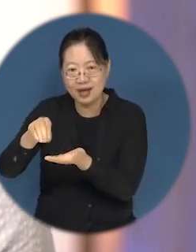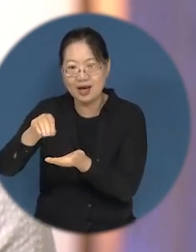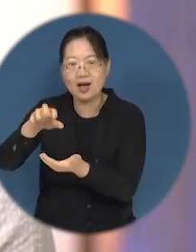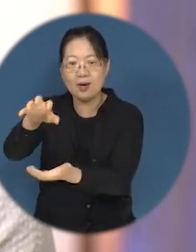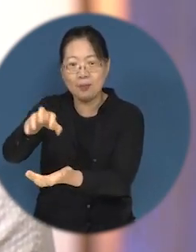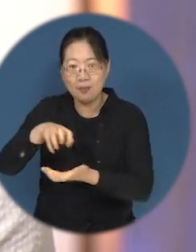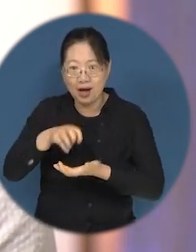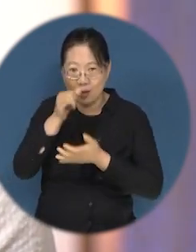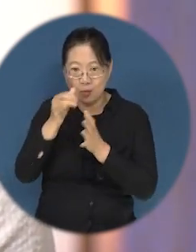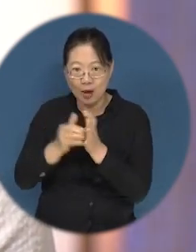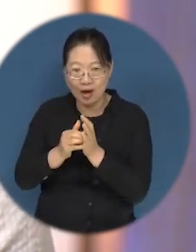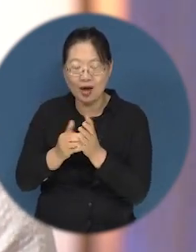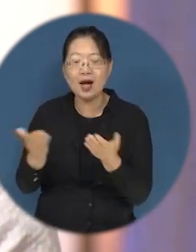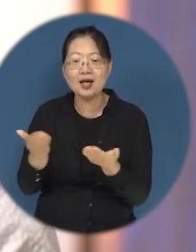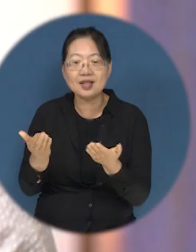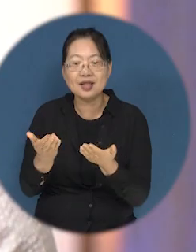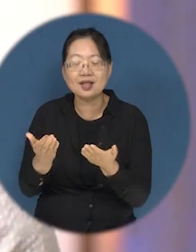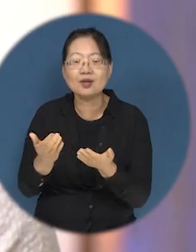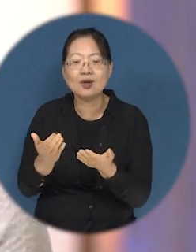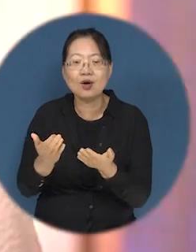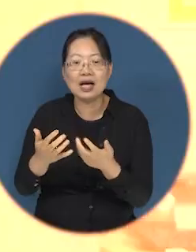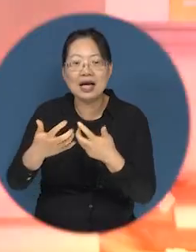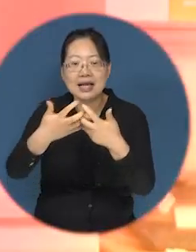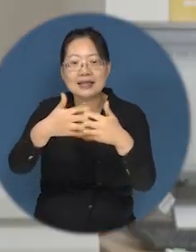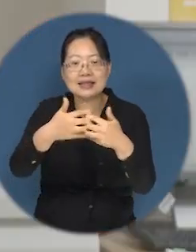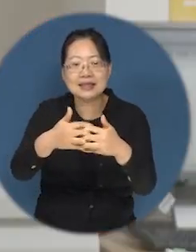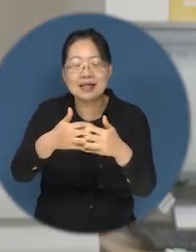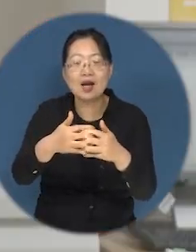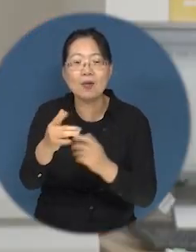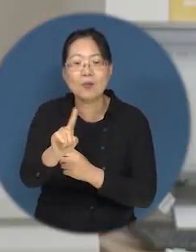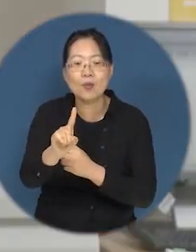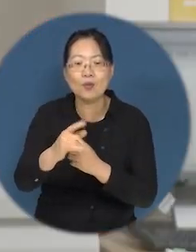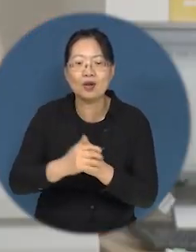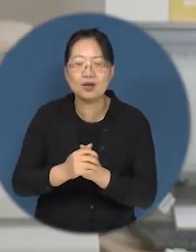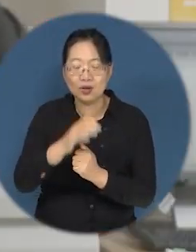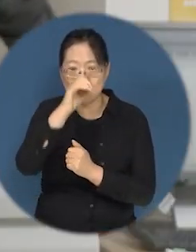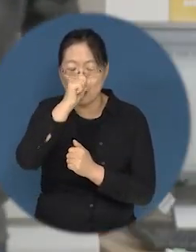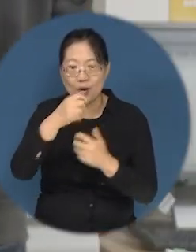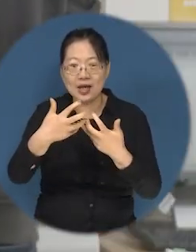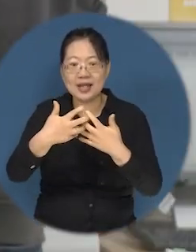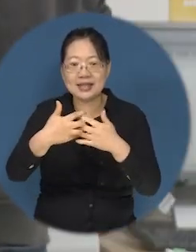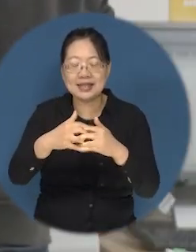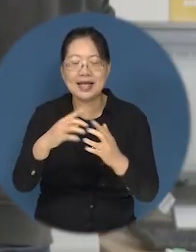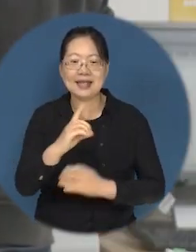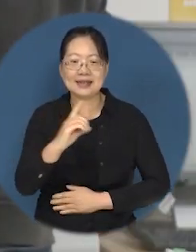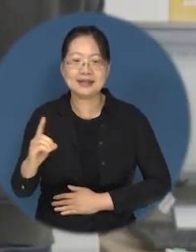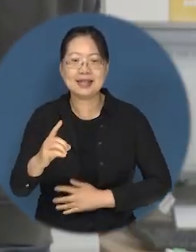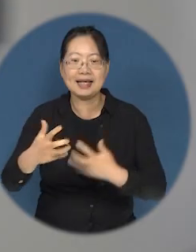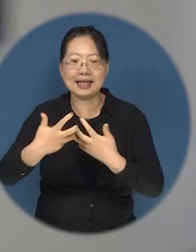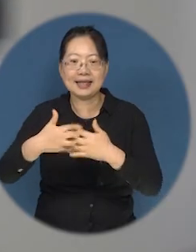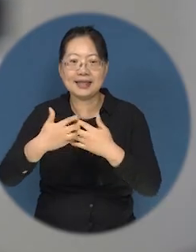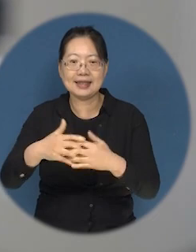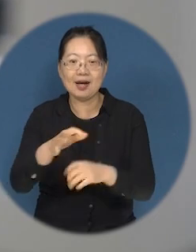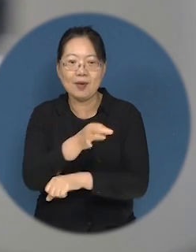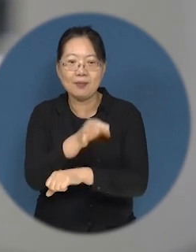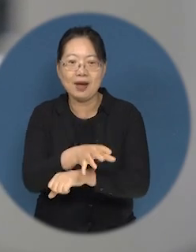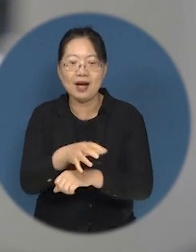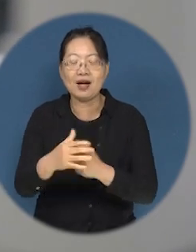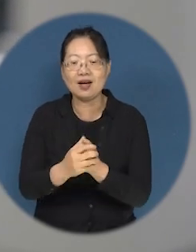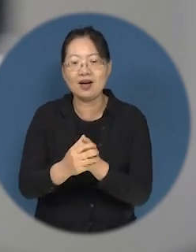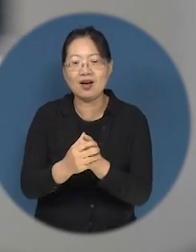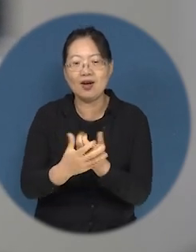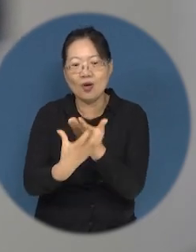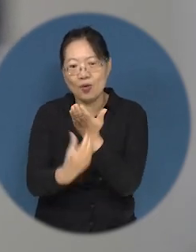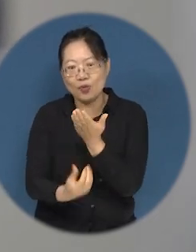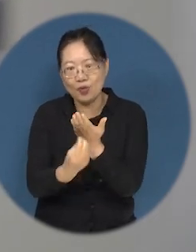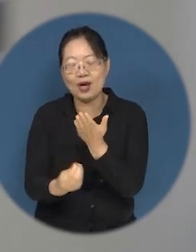않습니까? 그렇죠. 그 업무도 그 기계를 굉장히 좋은 기계를 디지털 기계를 사서 거기서 인쇄를